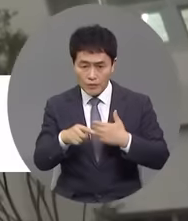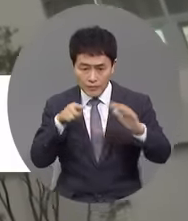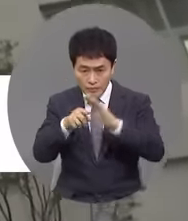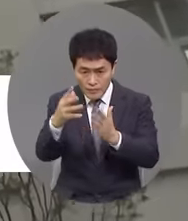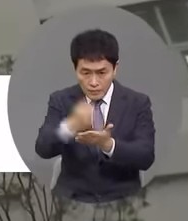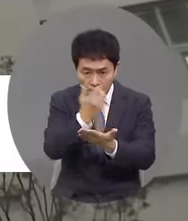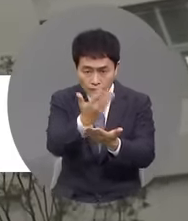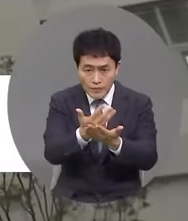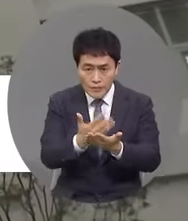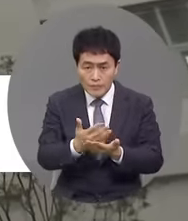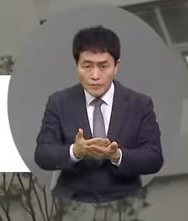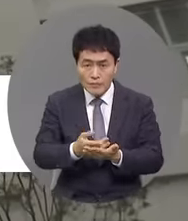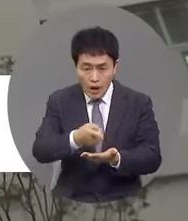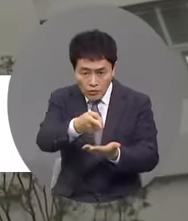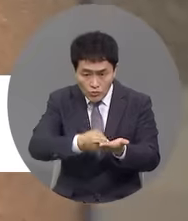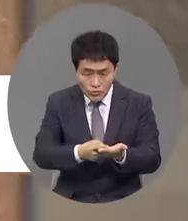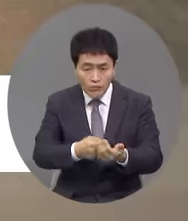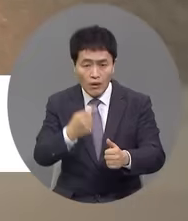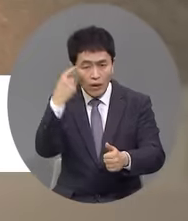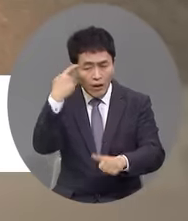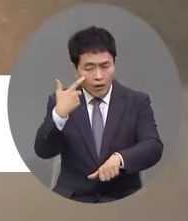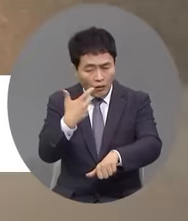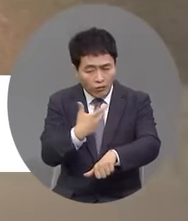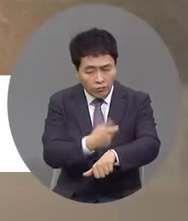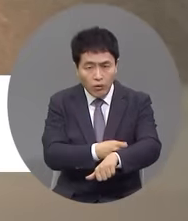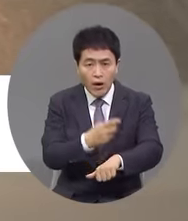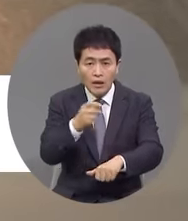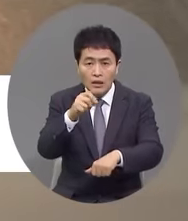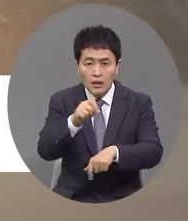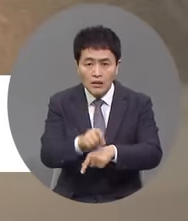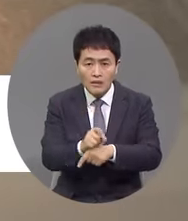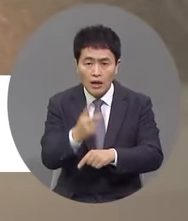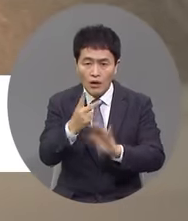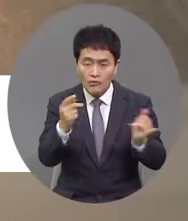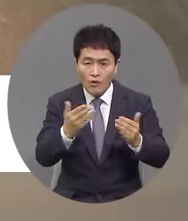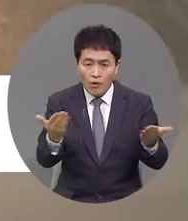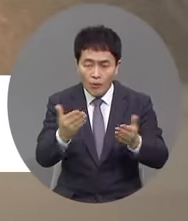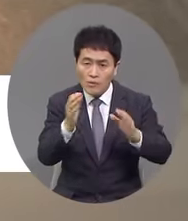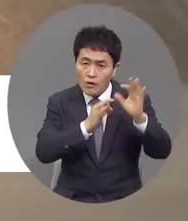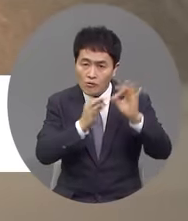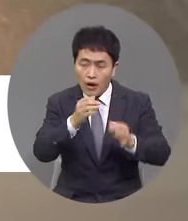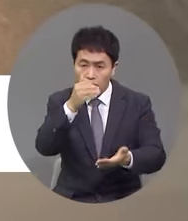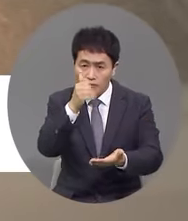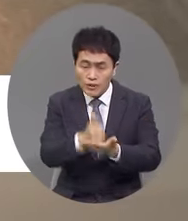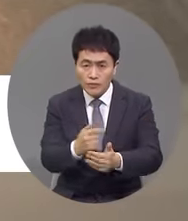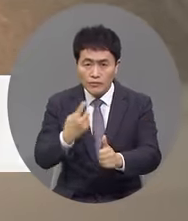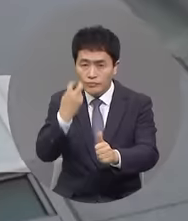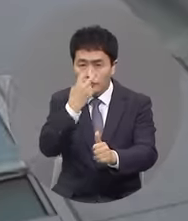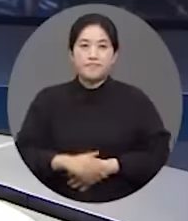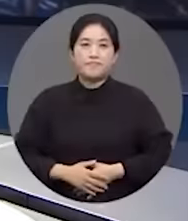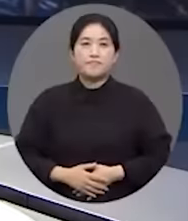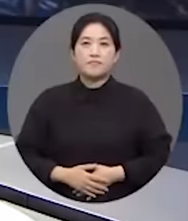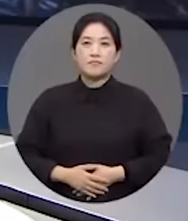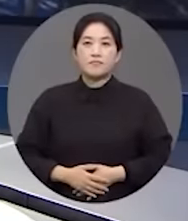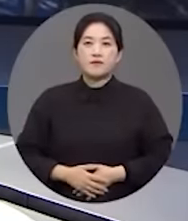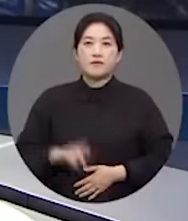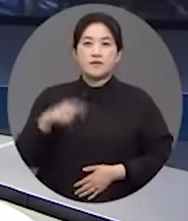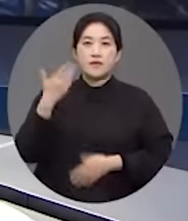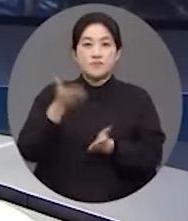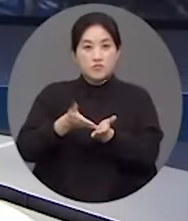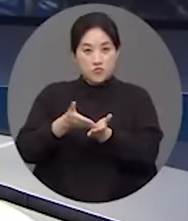압수수색하고 집도의사와 마취를 한 의사 등 두 명을 업무상 과실치사 혐의 등으로 수사하고 있습니다. 다음